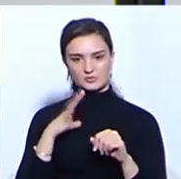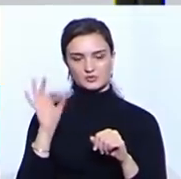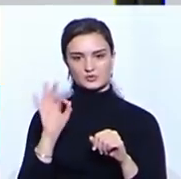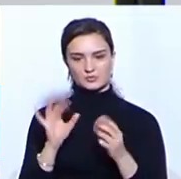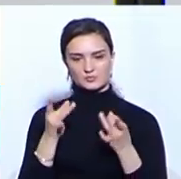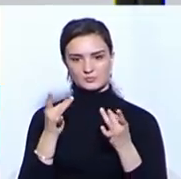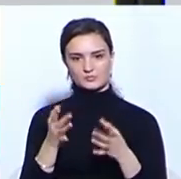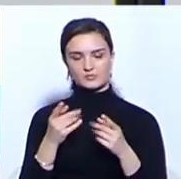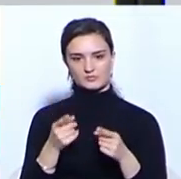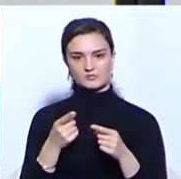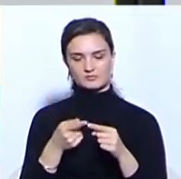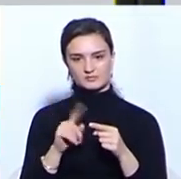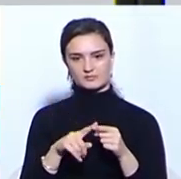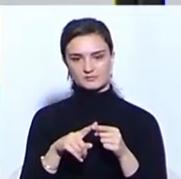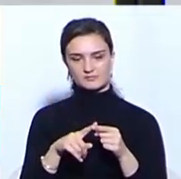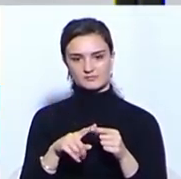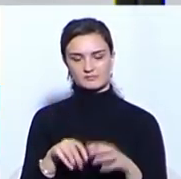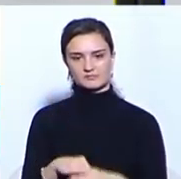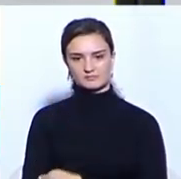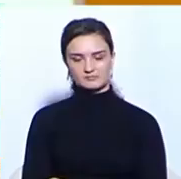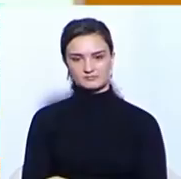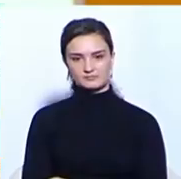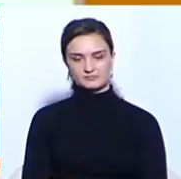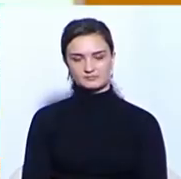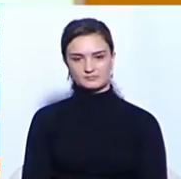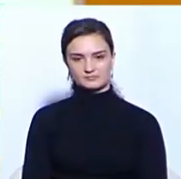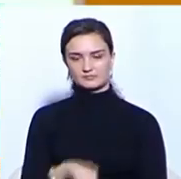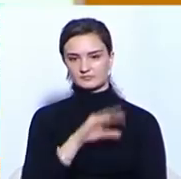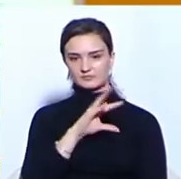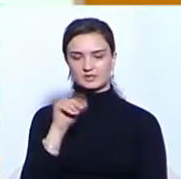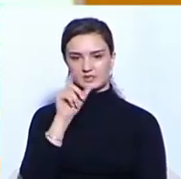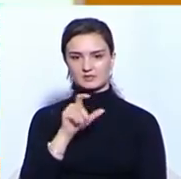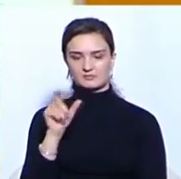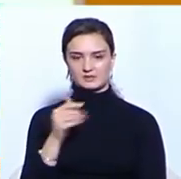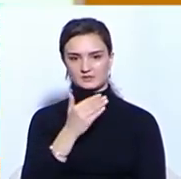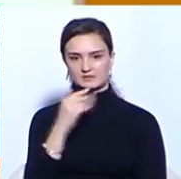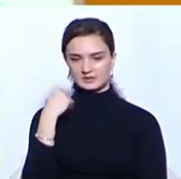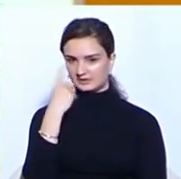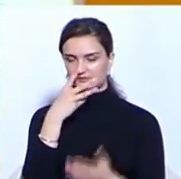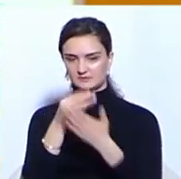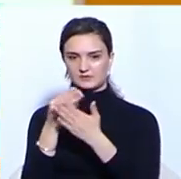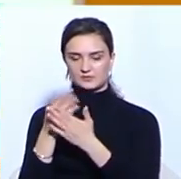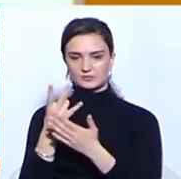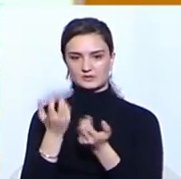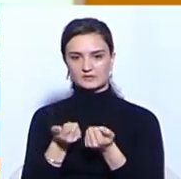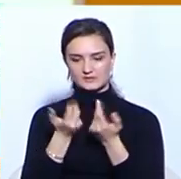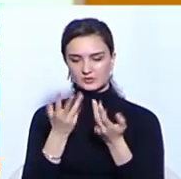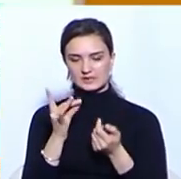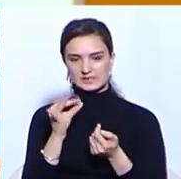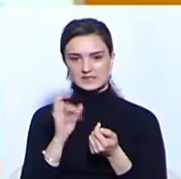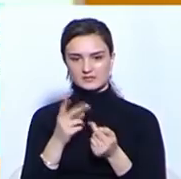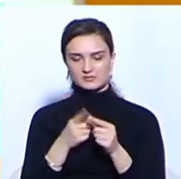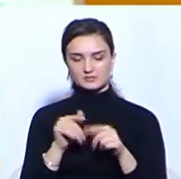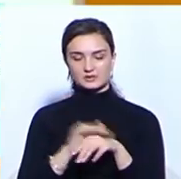უბრალოდ გამოცნობის საგანი იყოს და მეტი არაფერი. ანუ რეალურად ყველა ადამიანისათვის ინდივიდუალურად უნდა დავთვალოთ რისკები